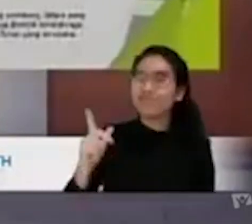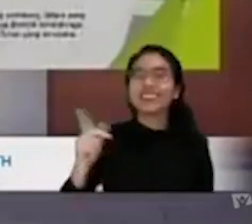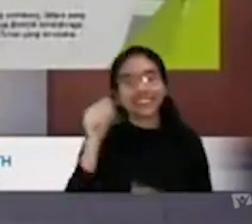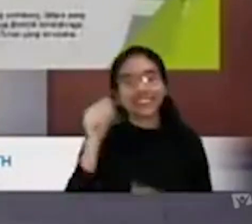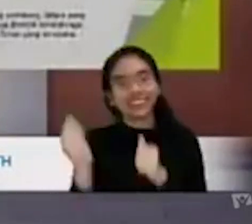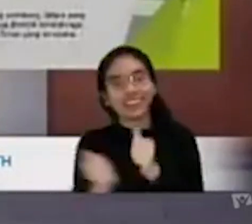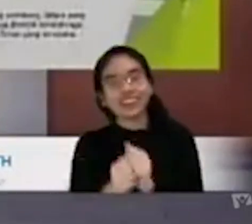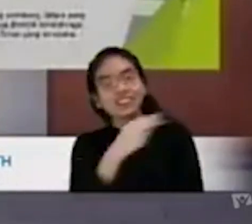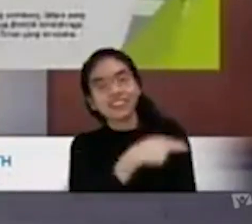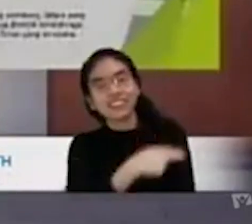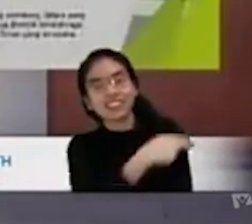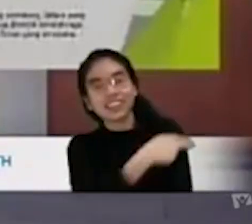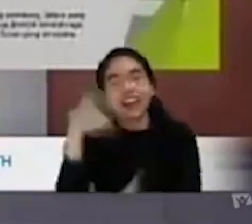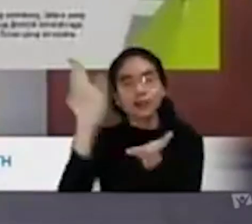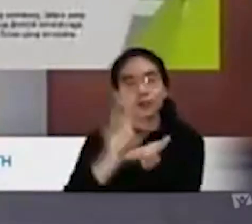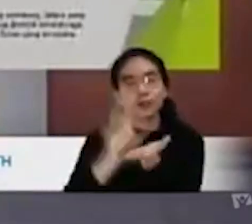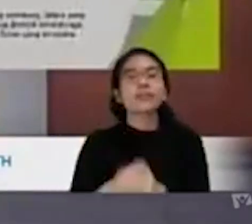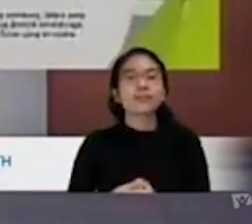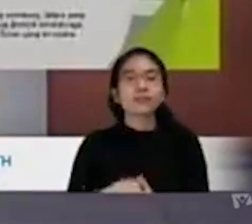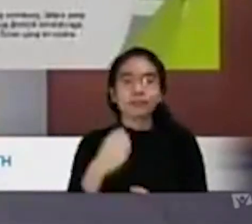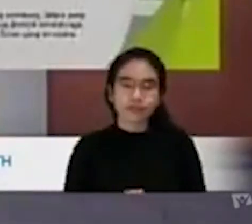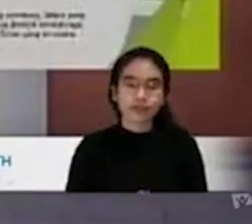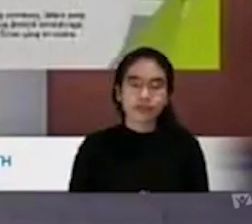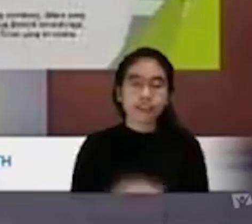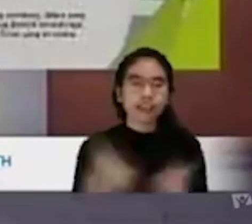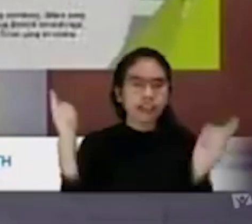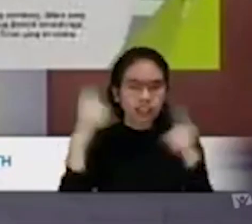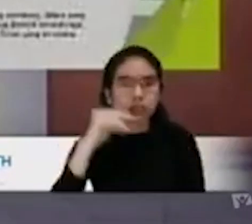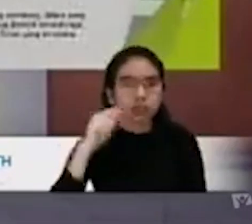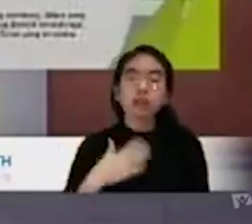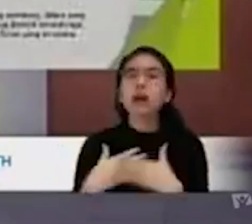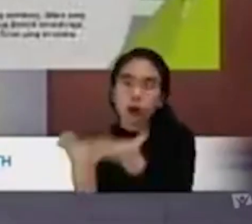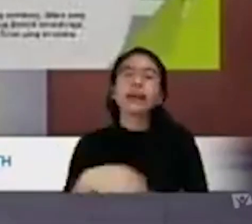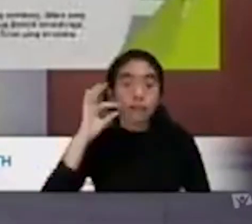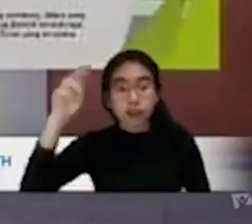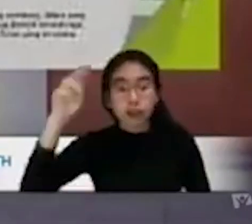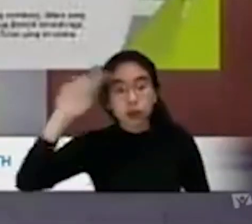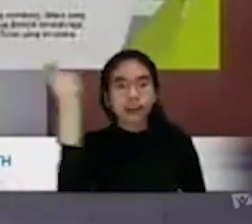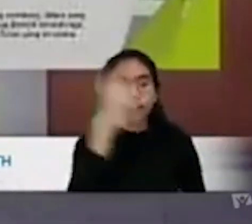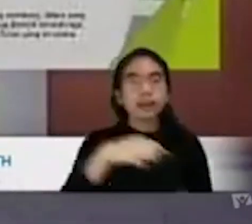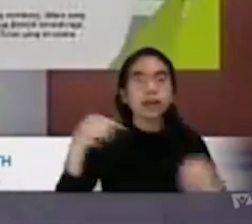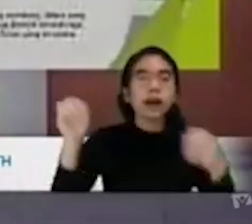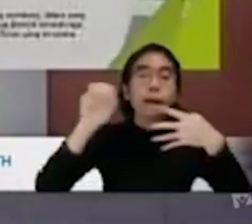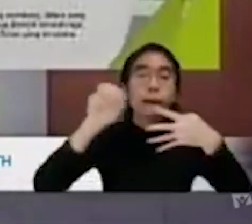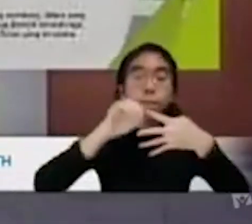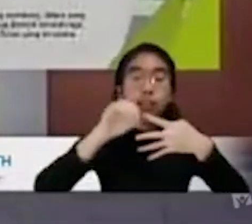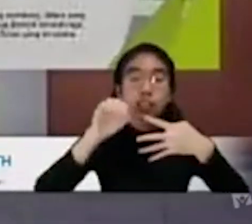sakit Advent Bandung. Oleh sebab itu pada malam hari ini, sambat firman Tuhan dari 5 ayat